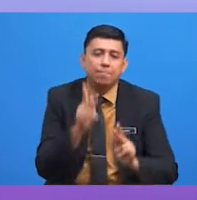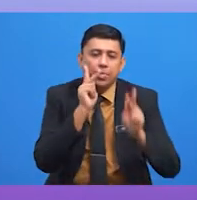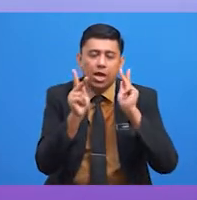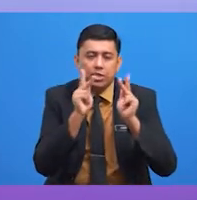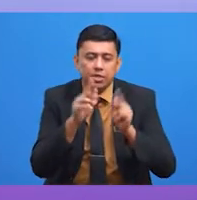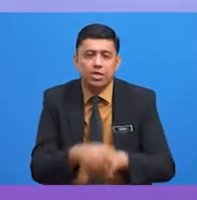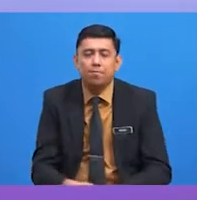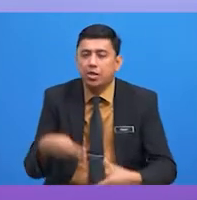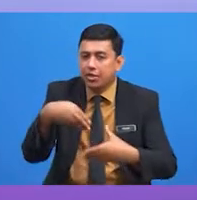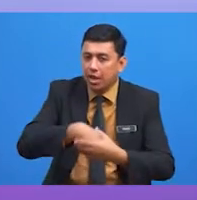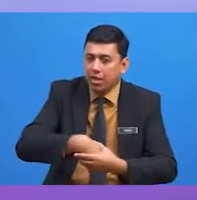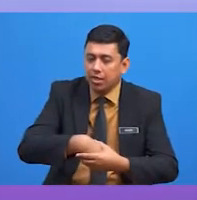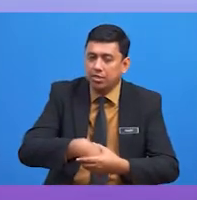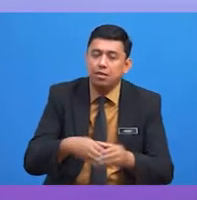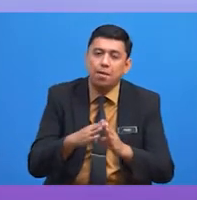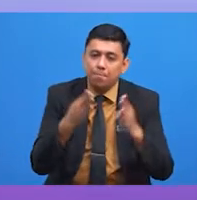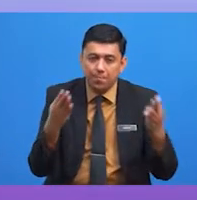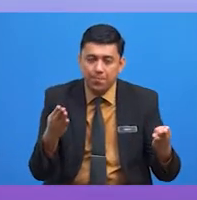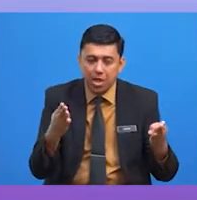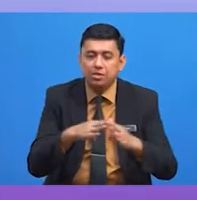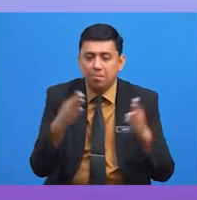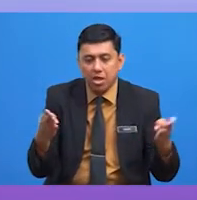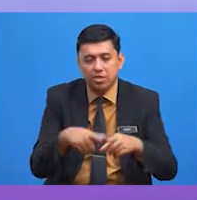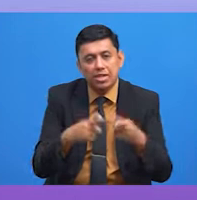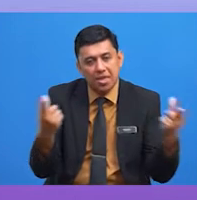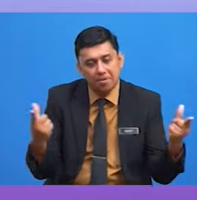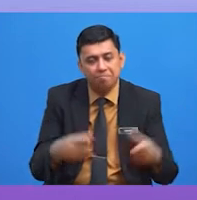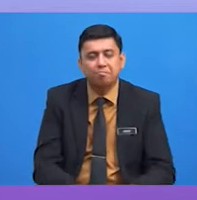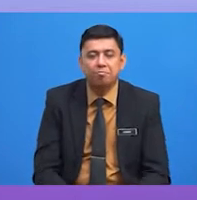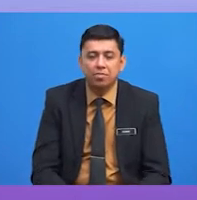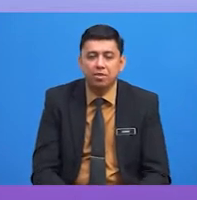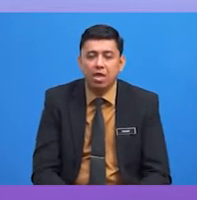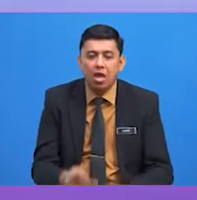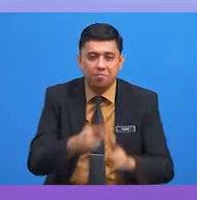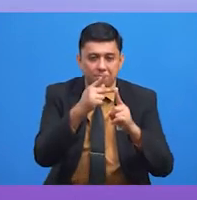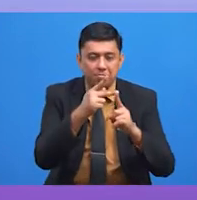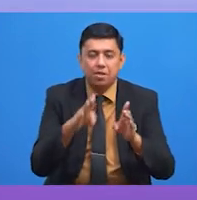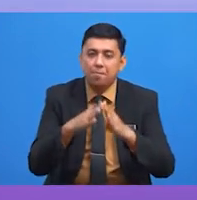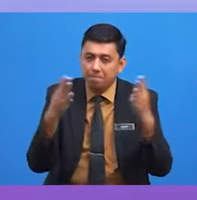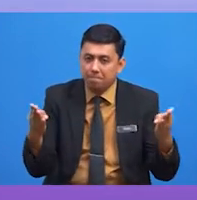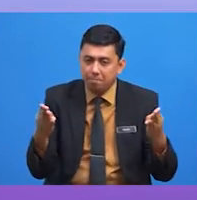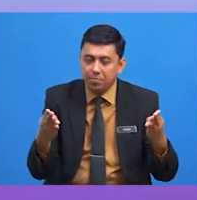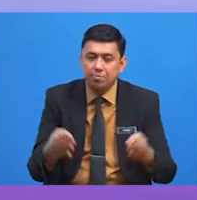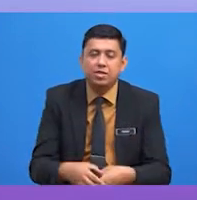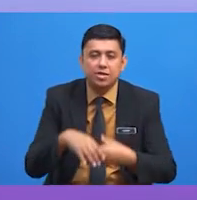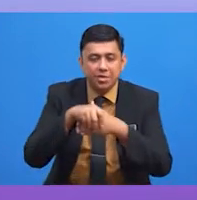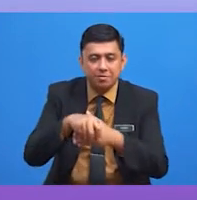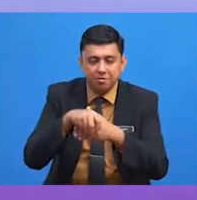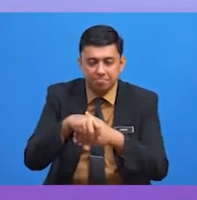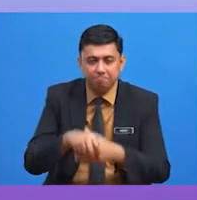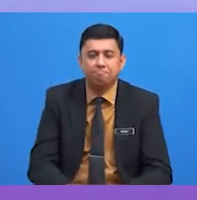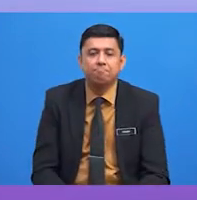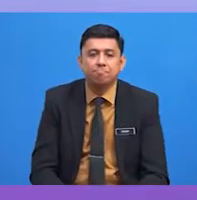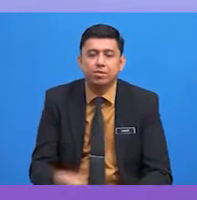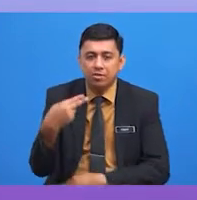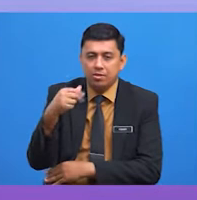diperkatakan dalam bahasa-bahasa lain, khususnya bahasa Inggeris.